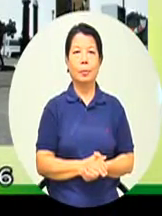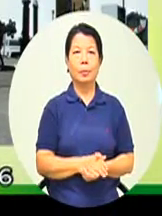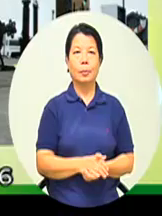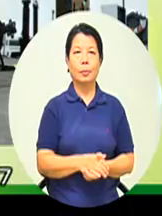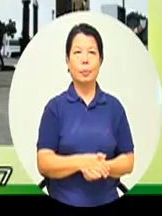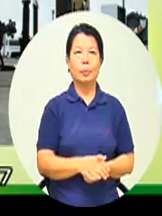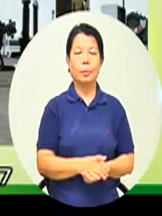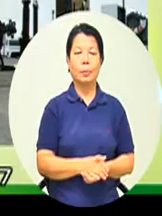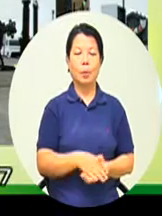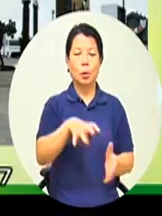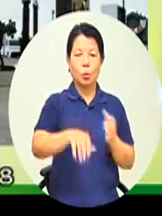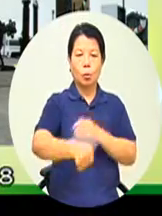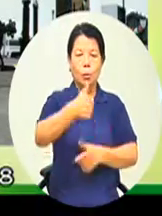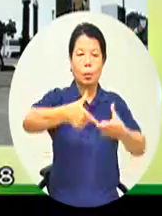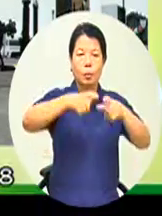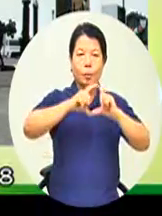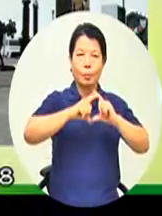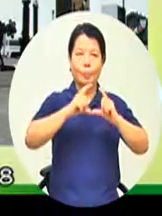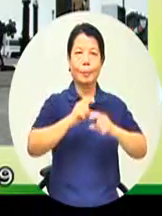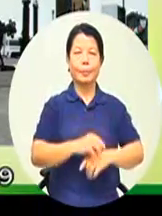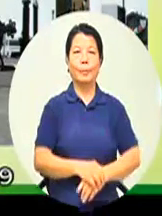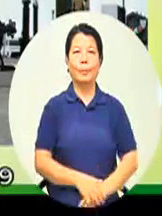请局长啊回答一下。